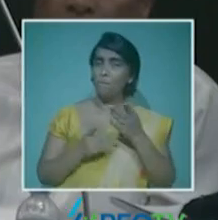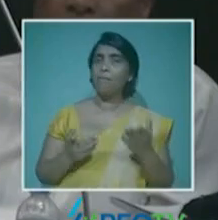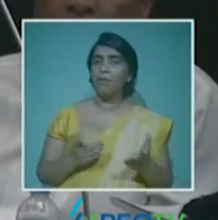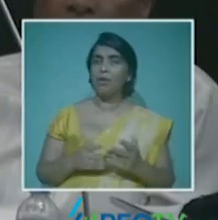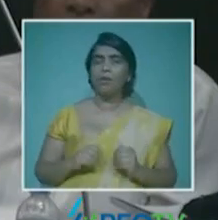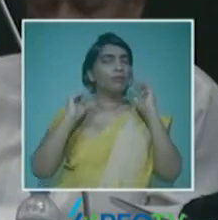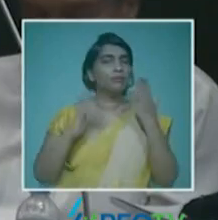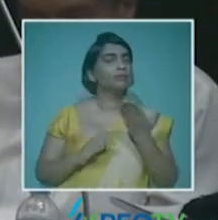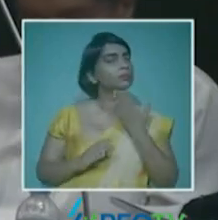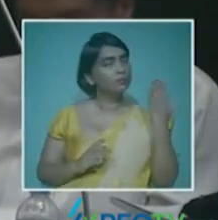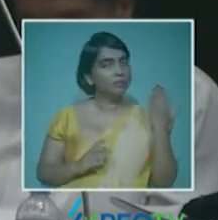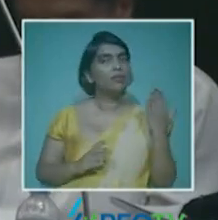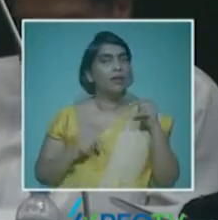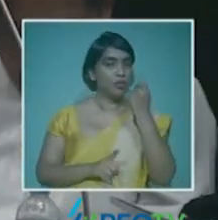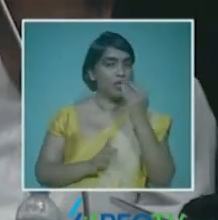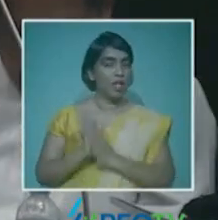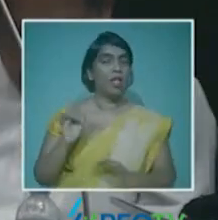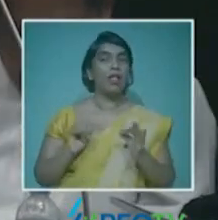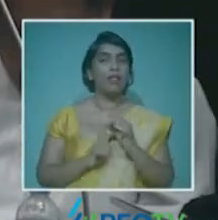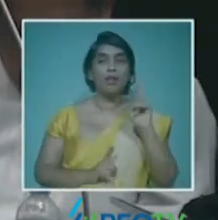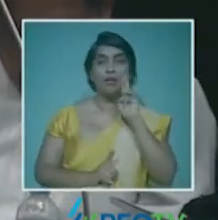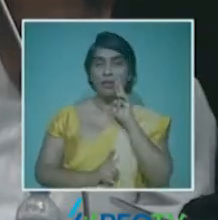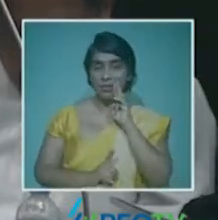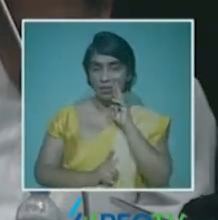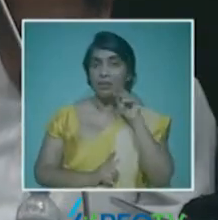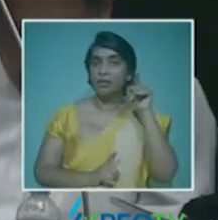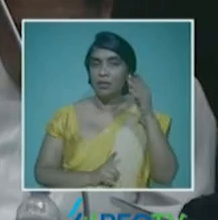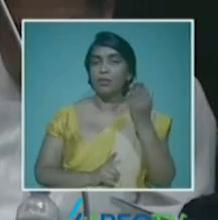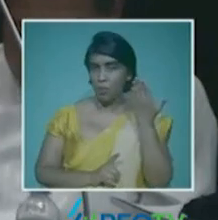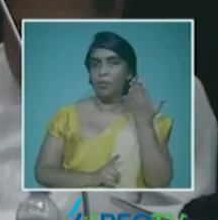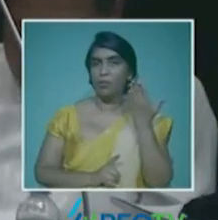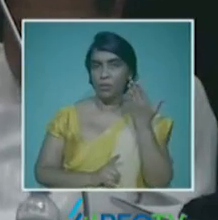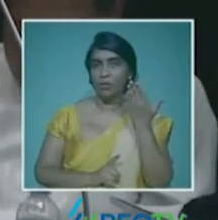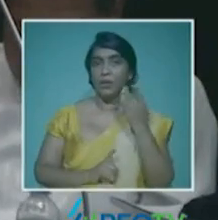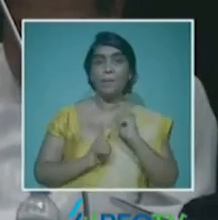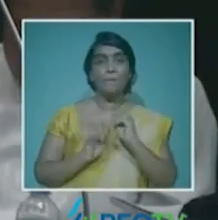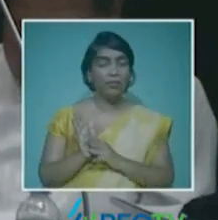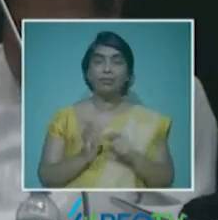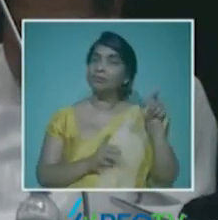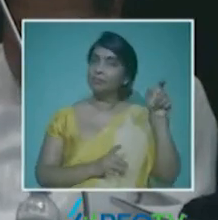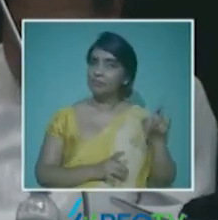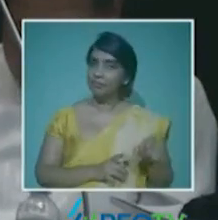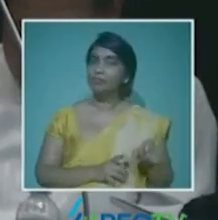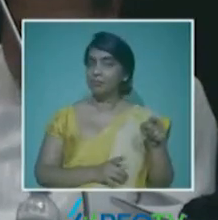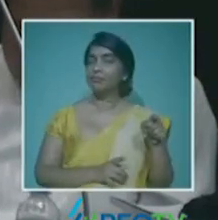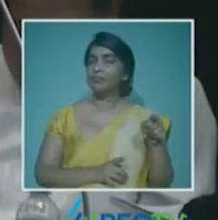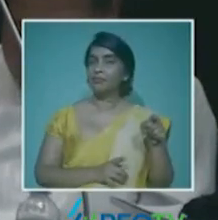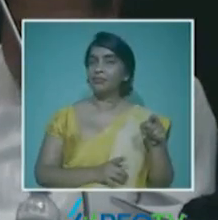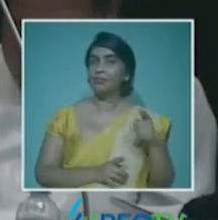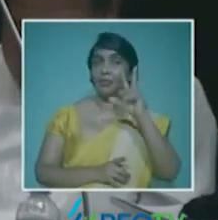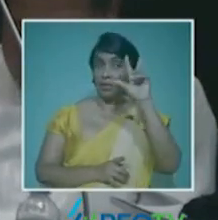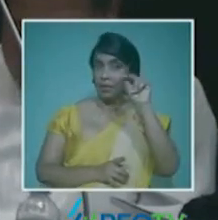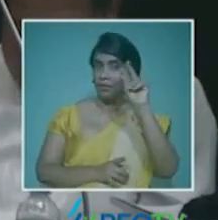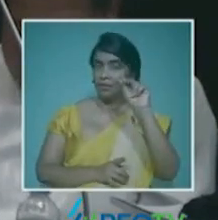සාර්ථක කරගන්න පුළුවන් කියලා අද පැහැදිලි වුණා රනිල් වික්‍රමසිංහට පුළුවන් වුණා කියලා අගමැතිතුමාවත් ඒ කියන්නේ එතුමගේ